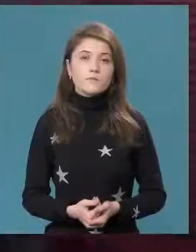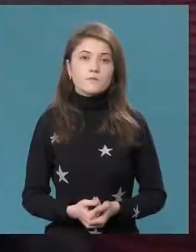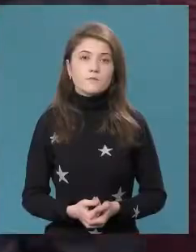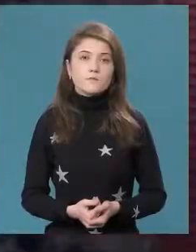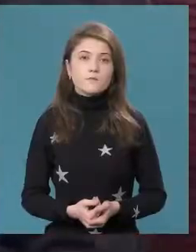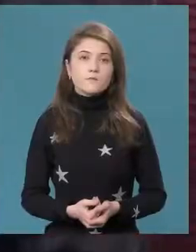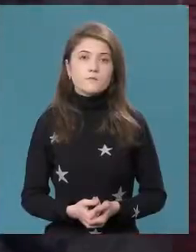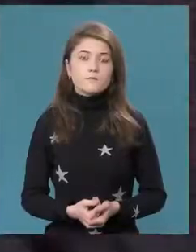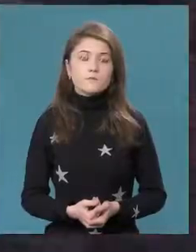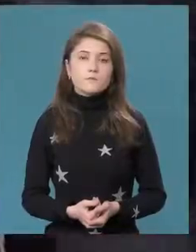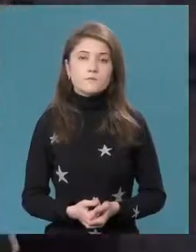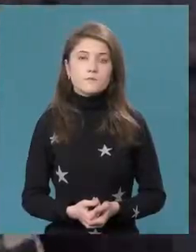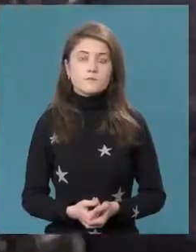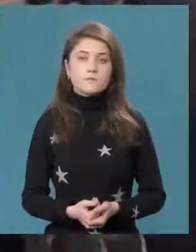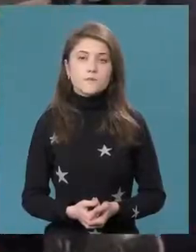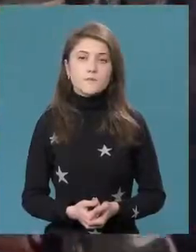почують.